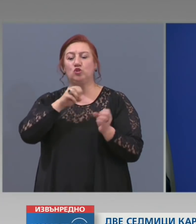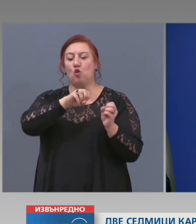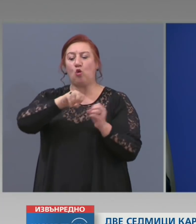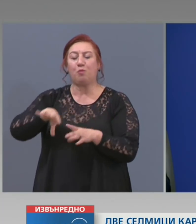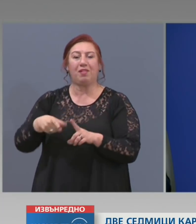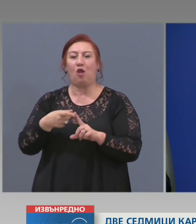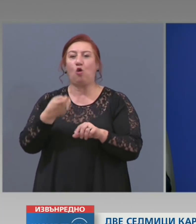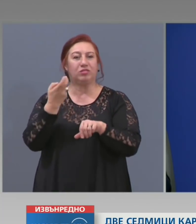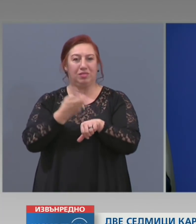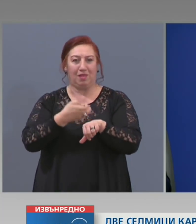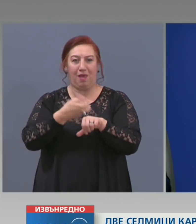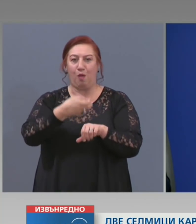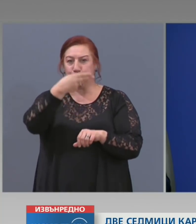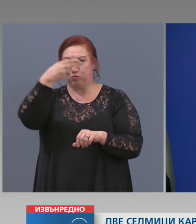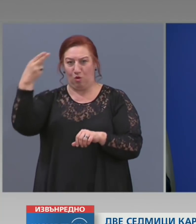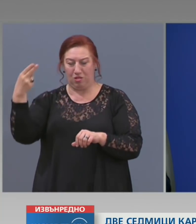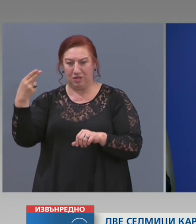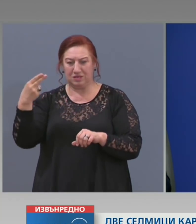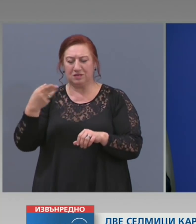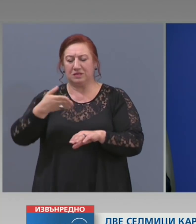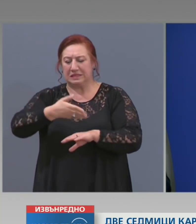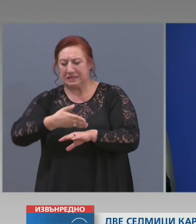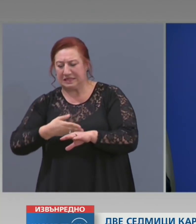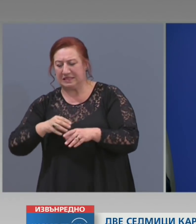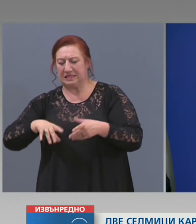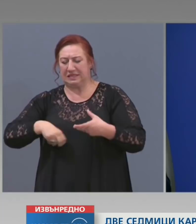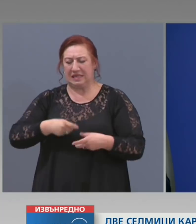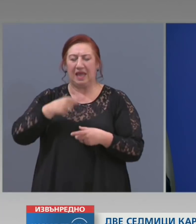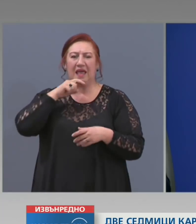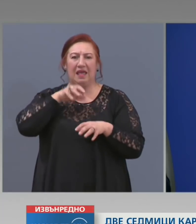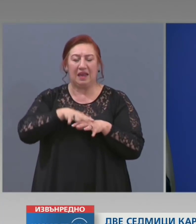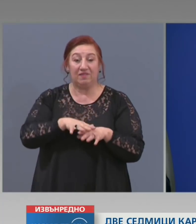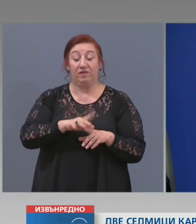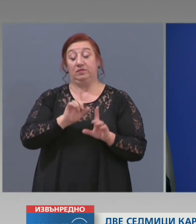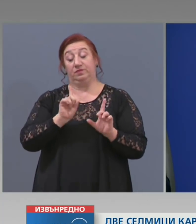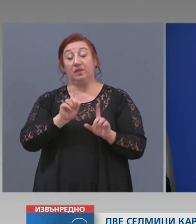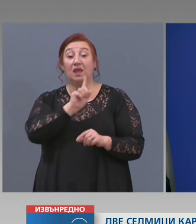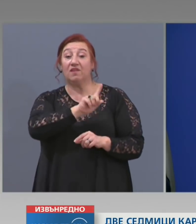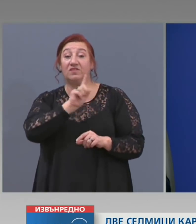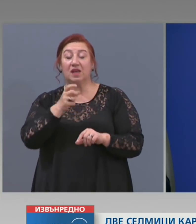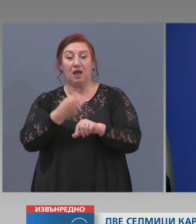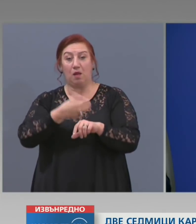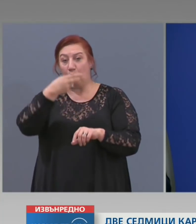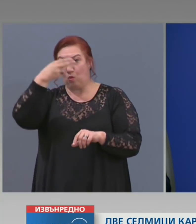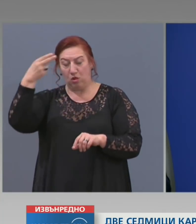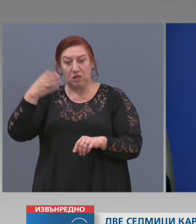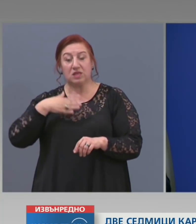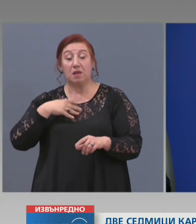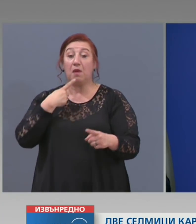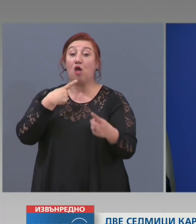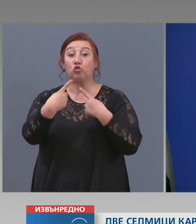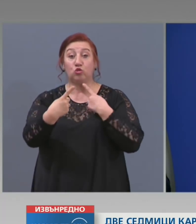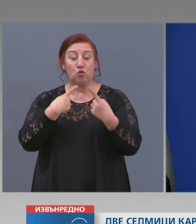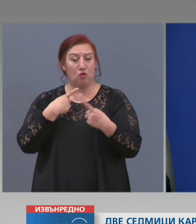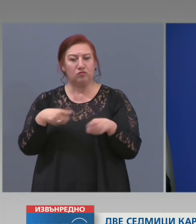лечебните заведения. Всяко едно лечебно заведение има договор с съответни фирми, които са длъжни да го